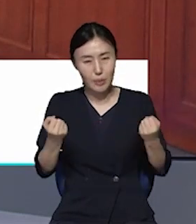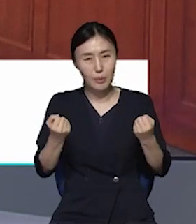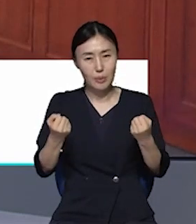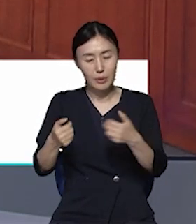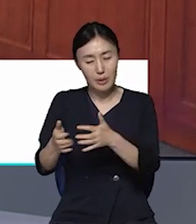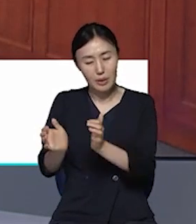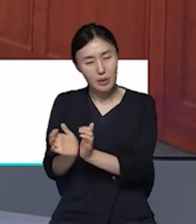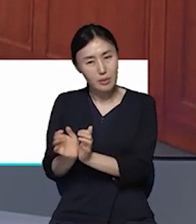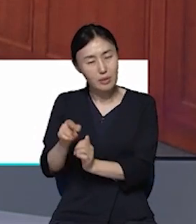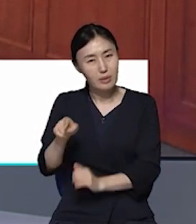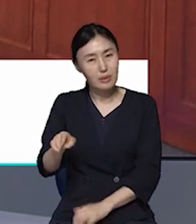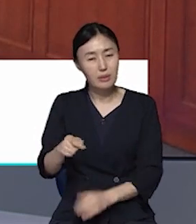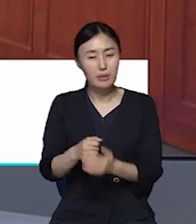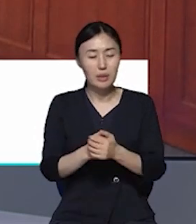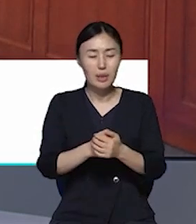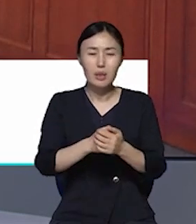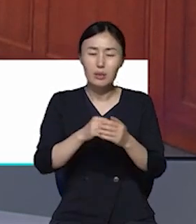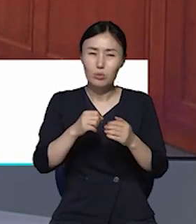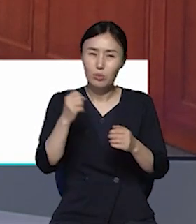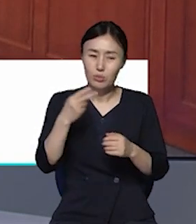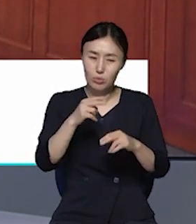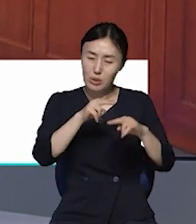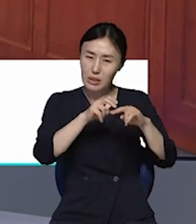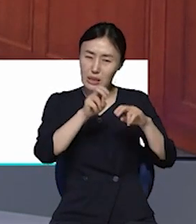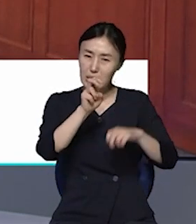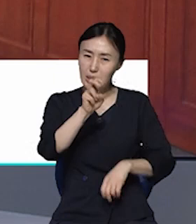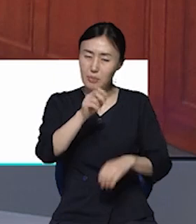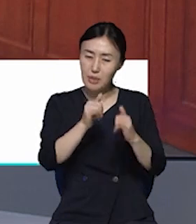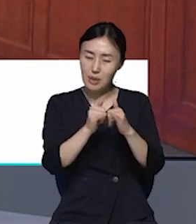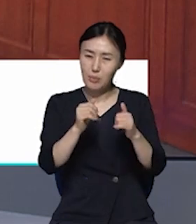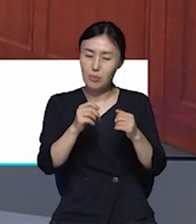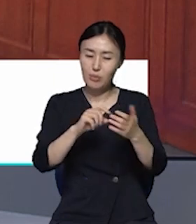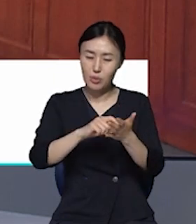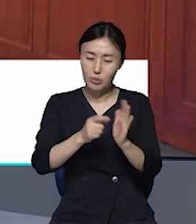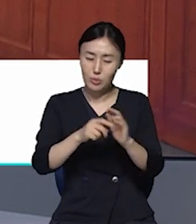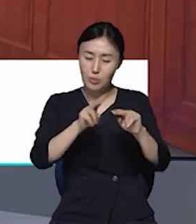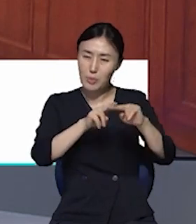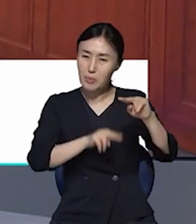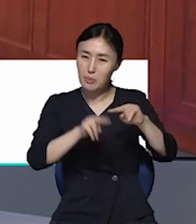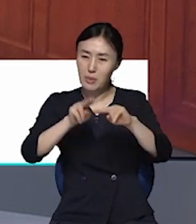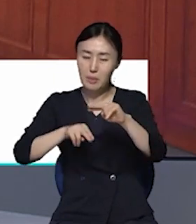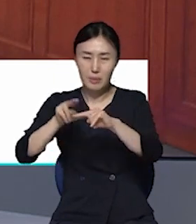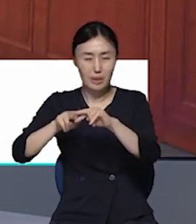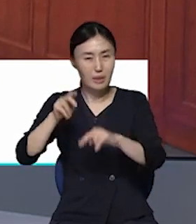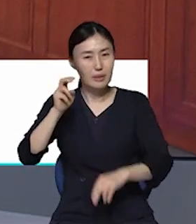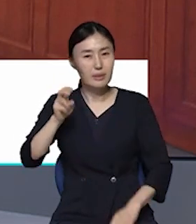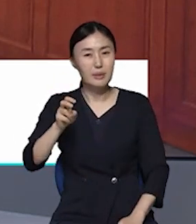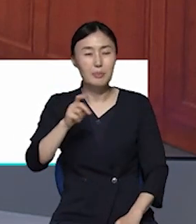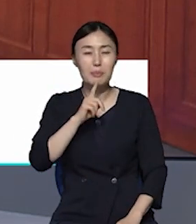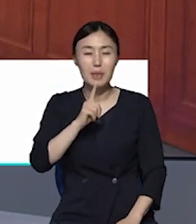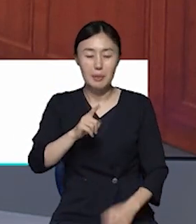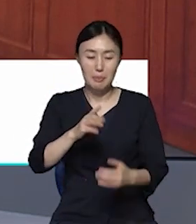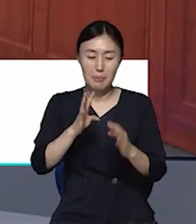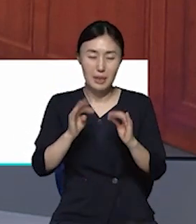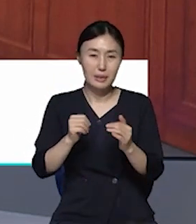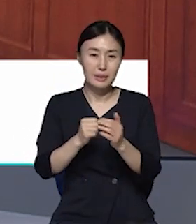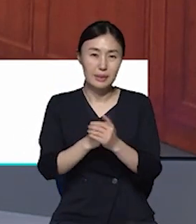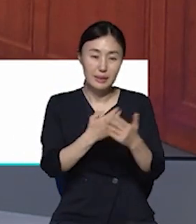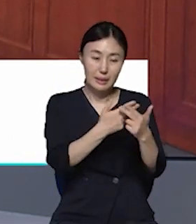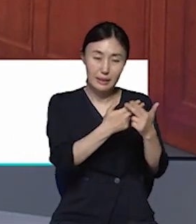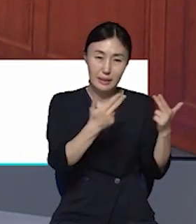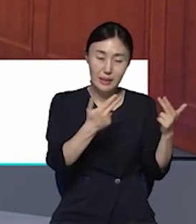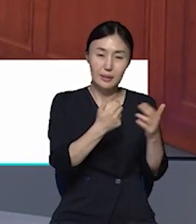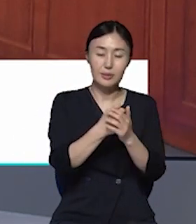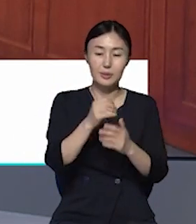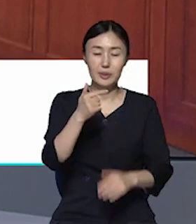있습니다. 나아가 20명까지 이탈할 수 있다는 의견이 나올 정도로 내홍이 깊어지고 있는데요. 이낙연, 이재명 두